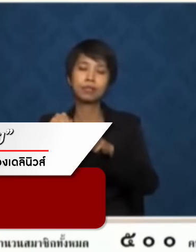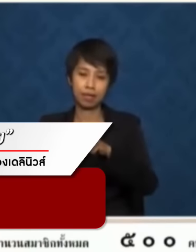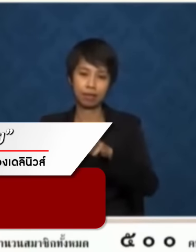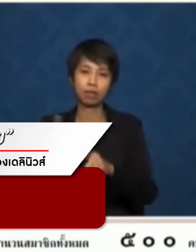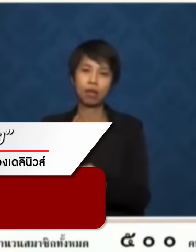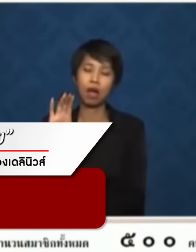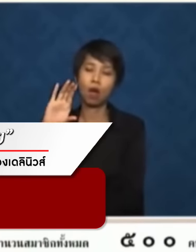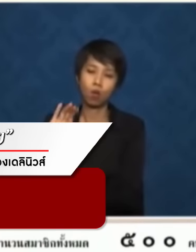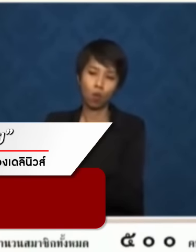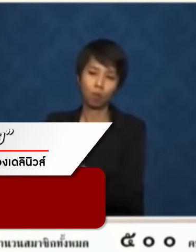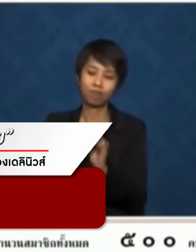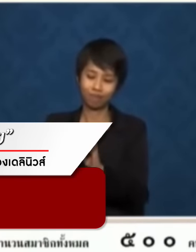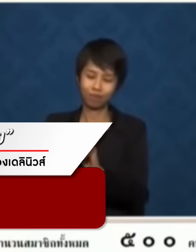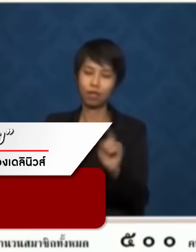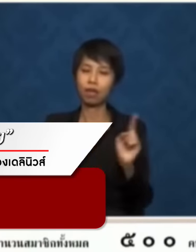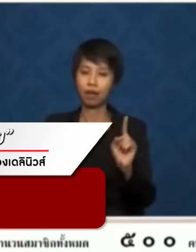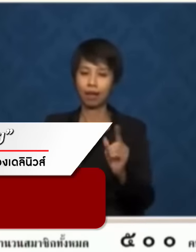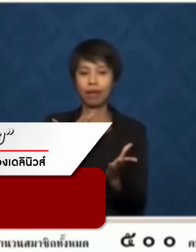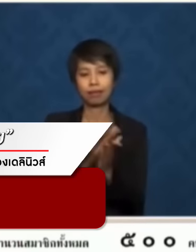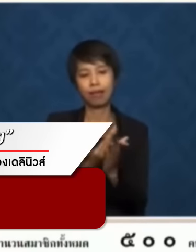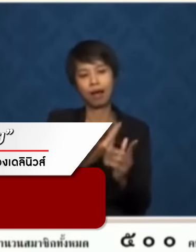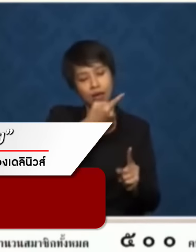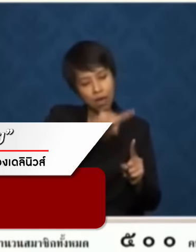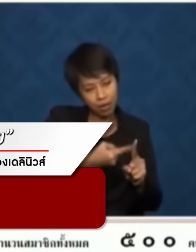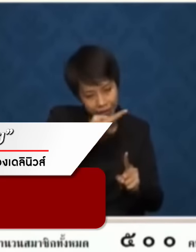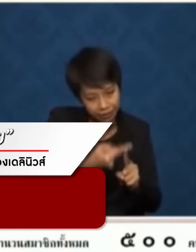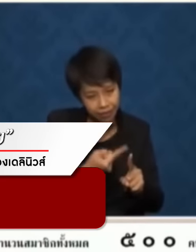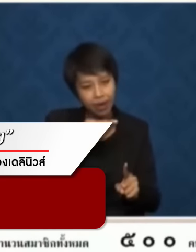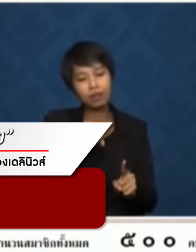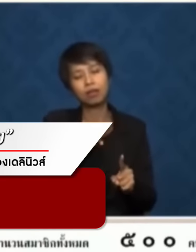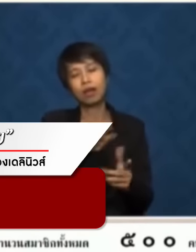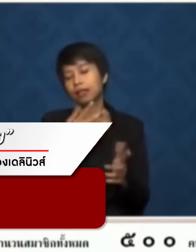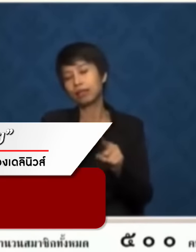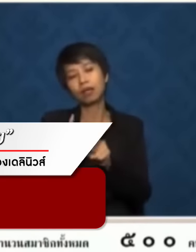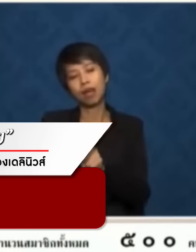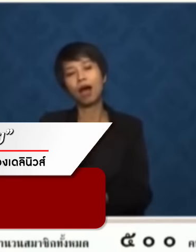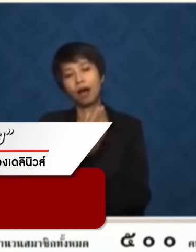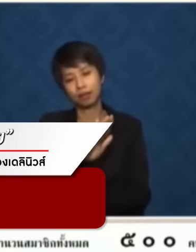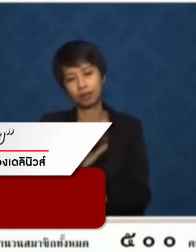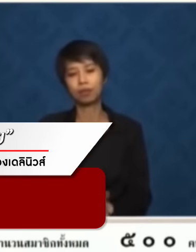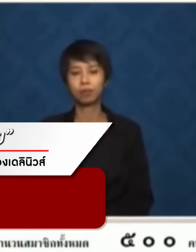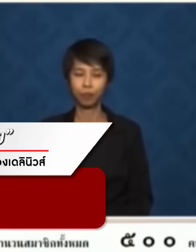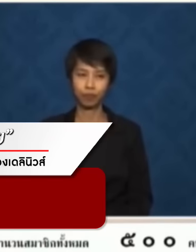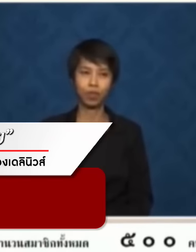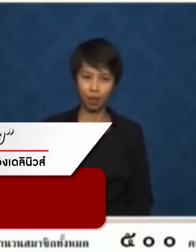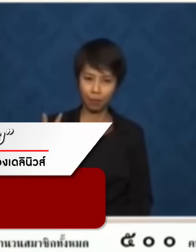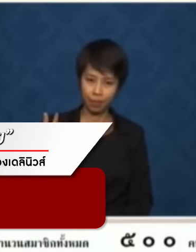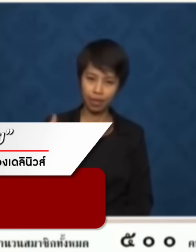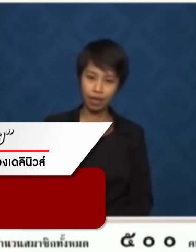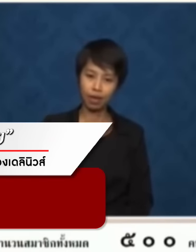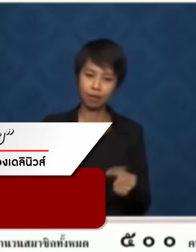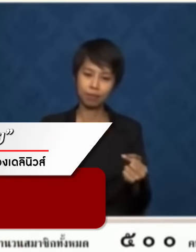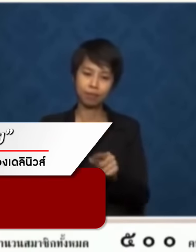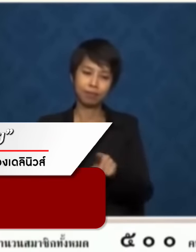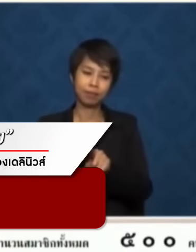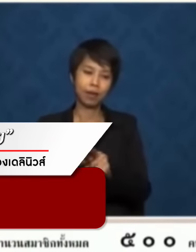อ้วัดไอ้งบประมาณการพิจารณางบประมาณของสภาเนี่ยวาระ2วาระ3เนี่ยคงอยู่ในช่ว